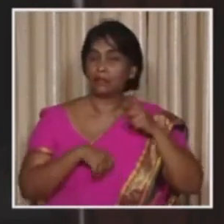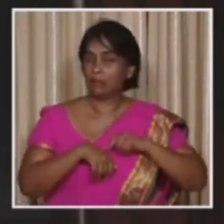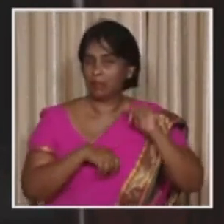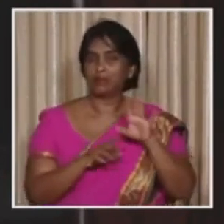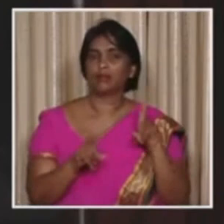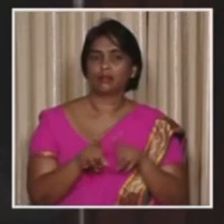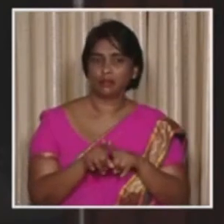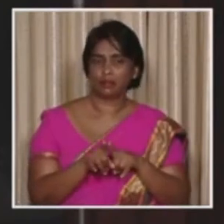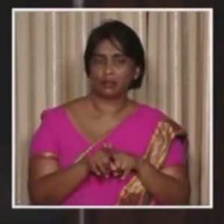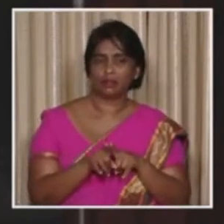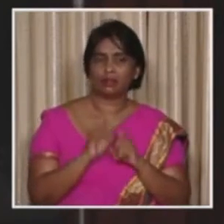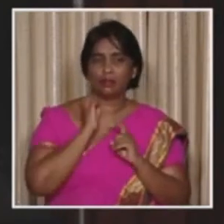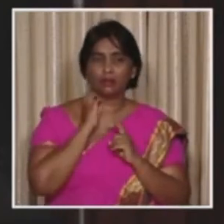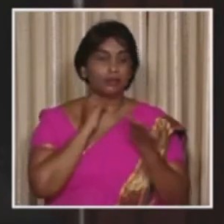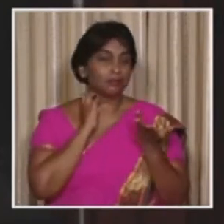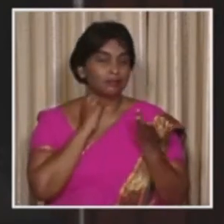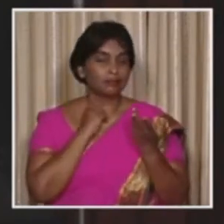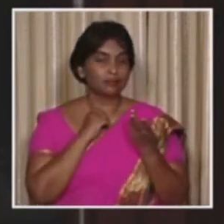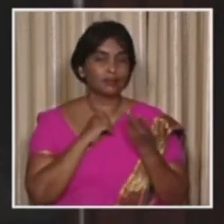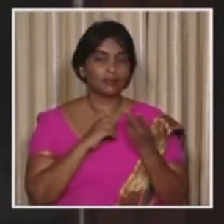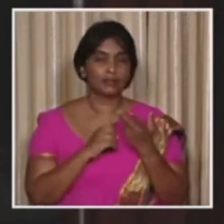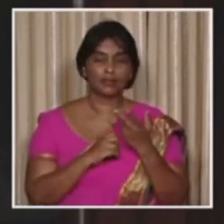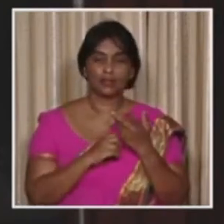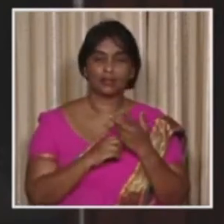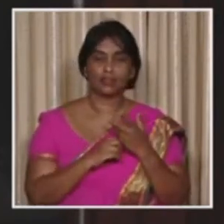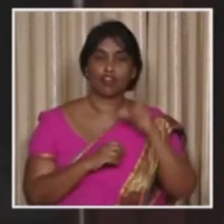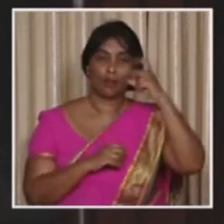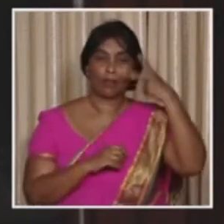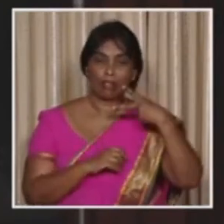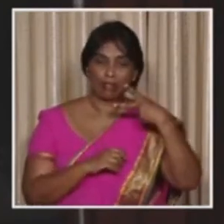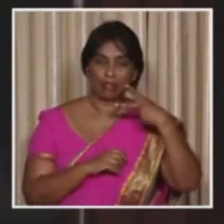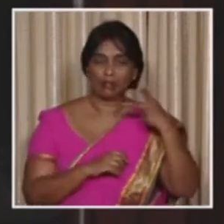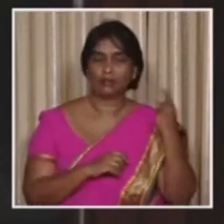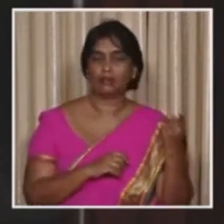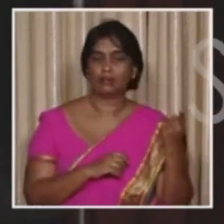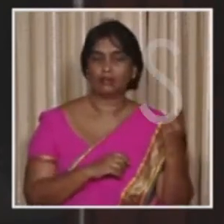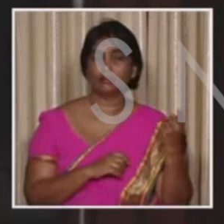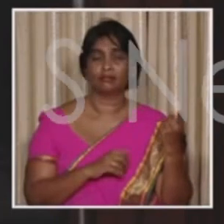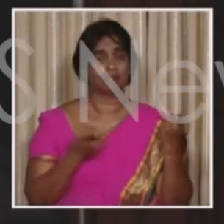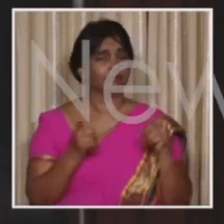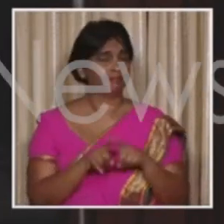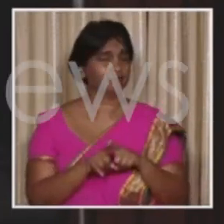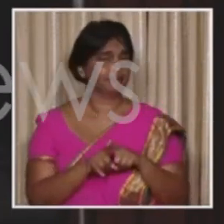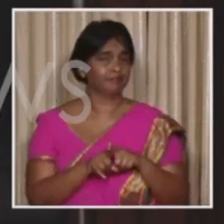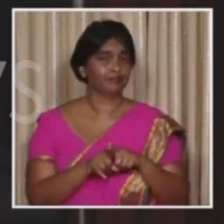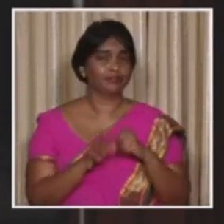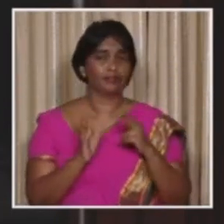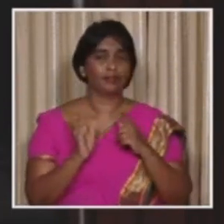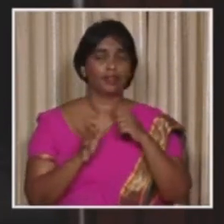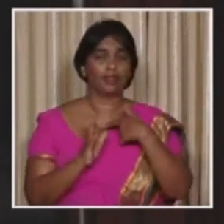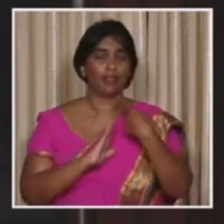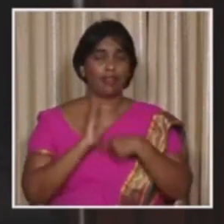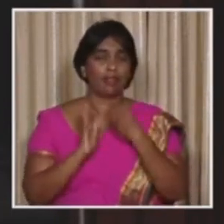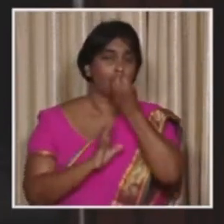විදිහට මොනවාද ස්ලේව් අයිලන්ඩ් කොම්පැනි වීදිය කරන එක එතකොට ජාතික පුෂ්පේ